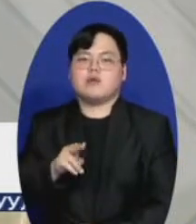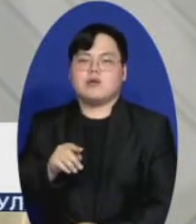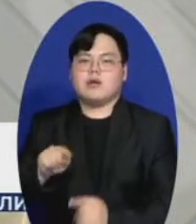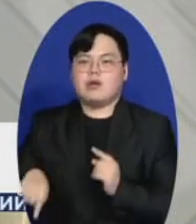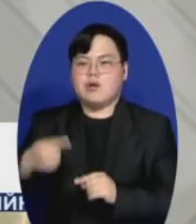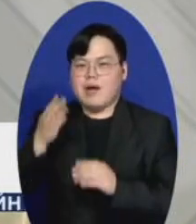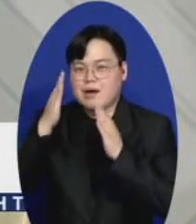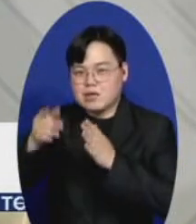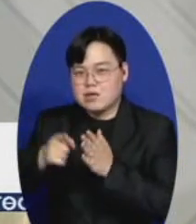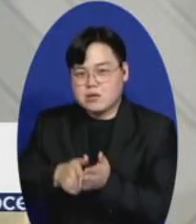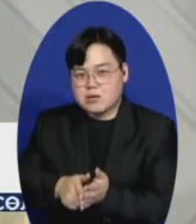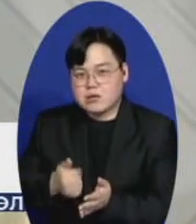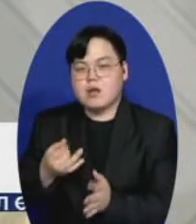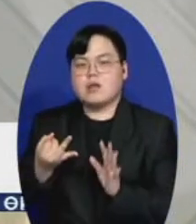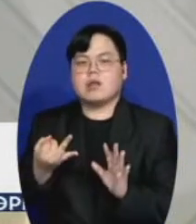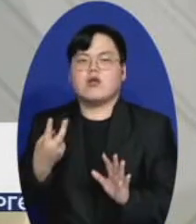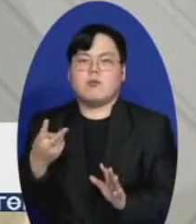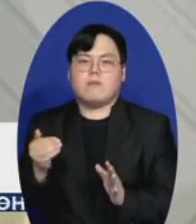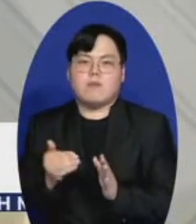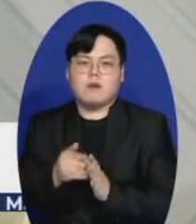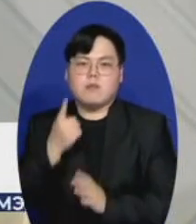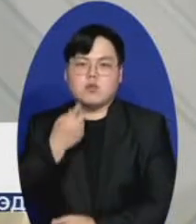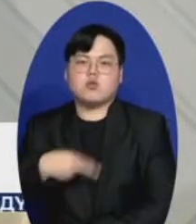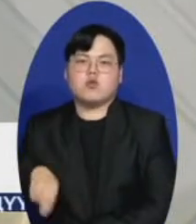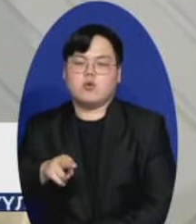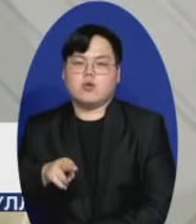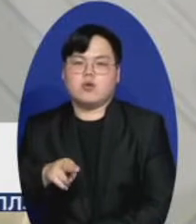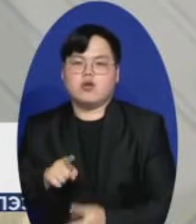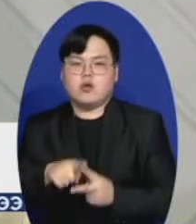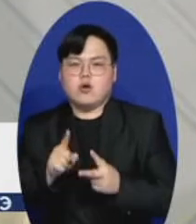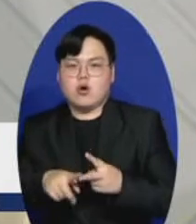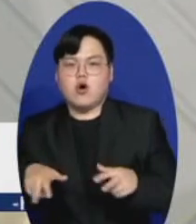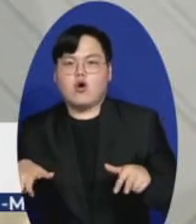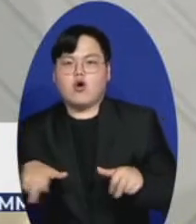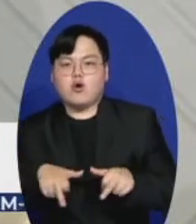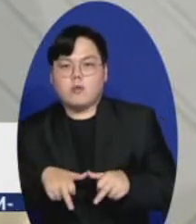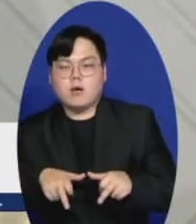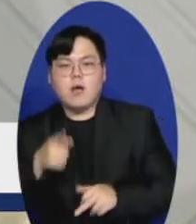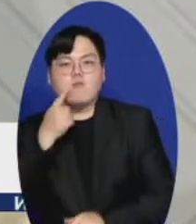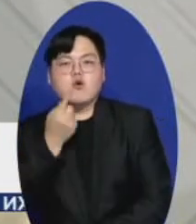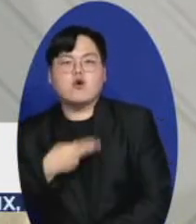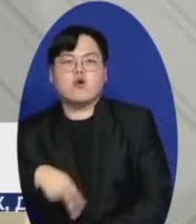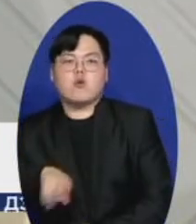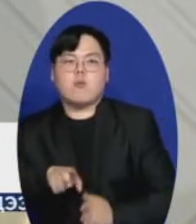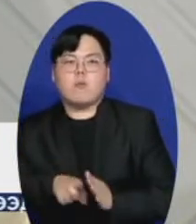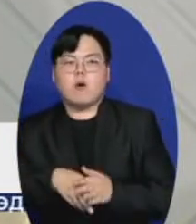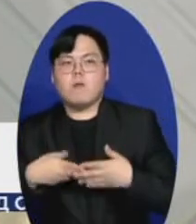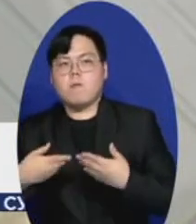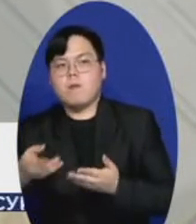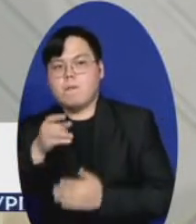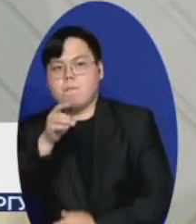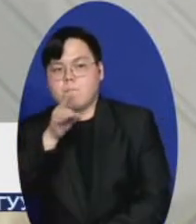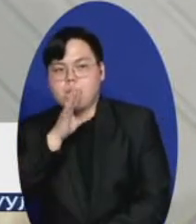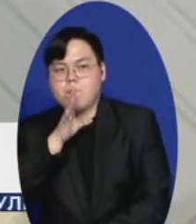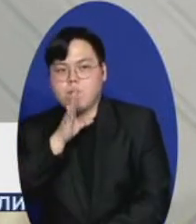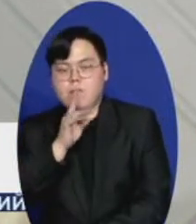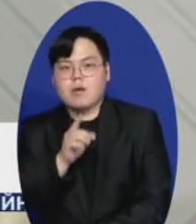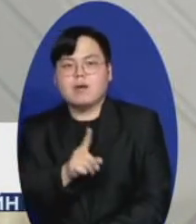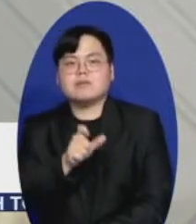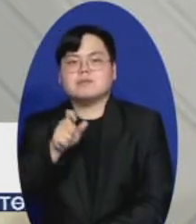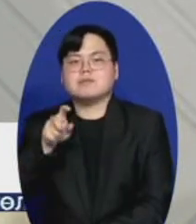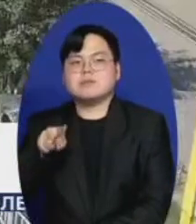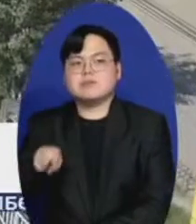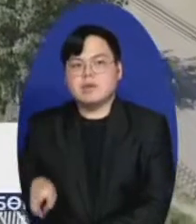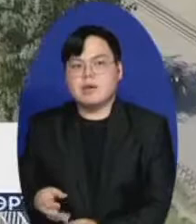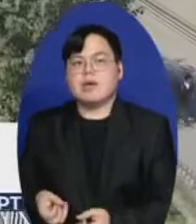юм аа. Энд 72,000 орчим эмэгтэйчүүд байна. Хоёрдугаарт нь хөгжлийн бэрхшээлтэй эмэгтэйчүүдтэй бас боломжийг олгоё гэдэг энэ юм заалтууд